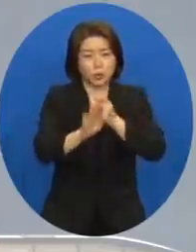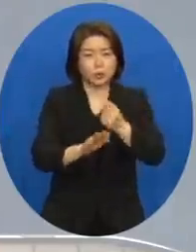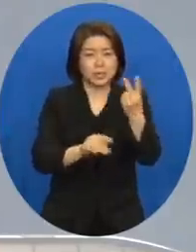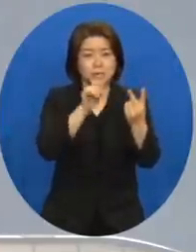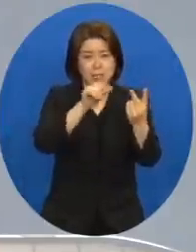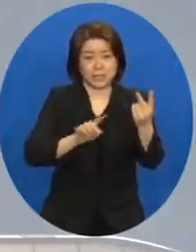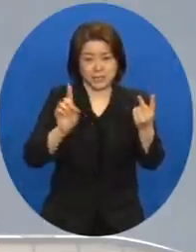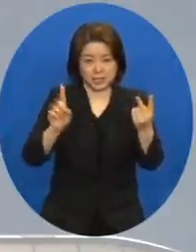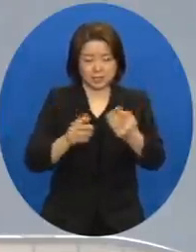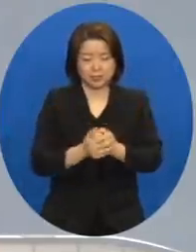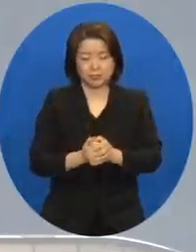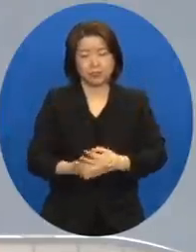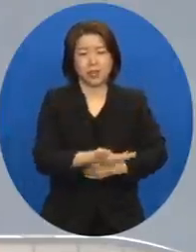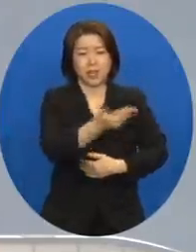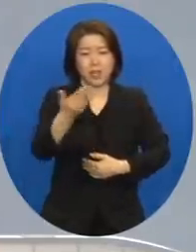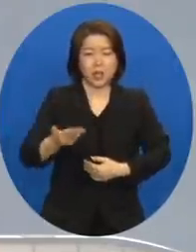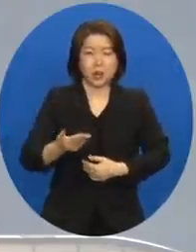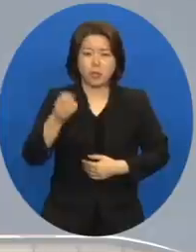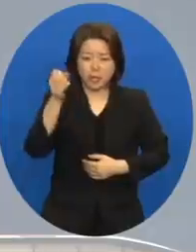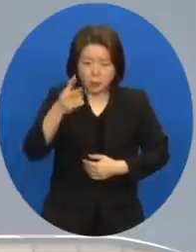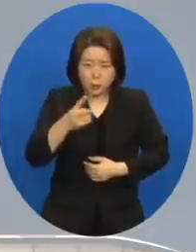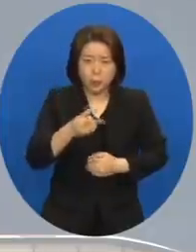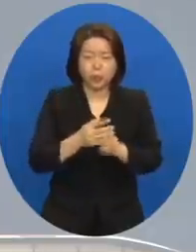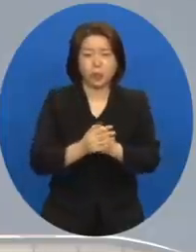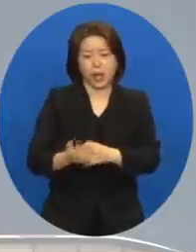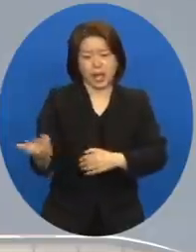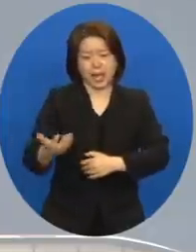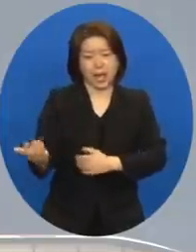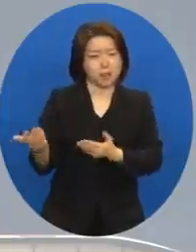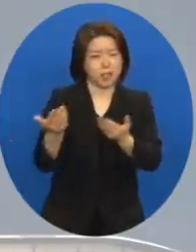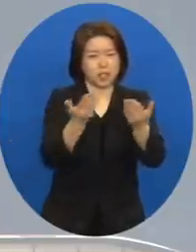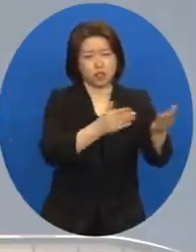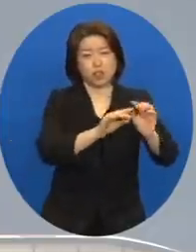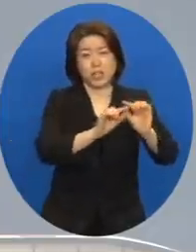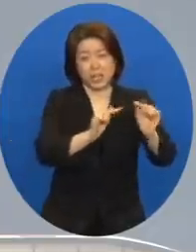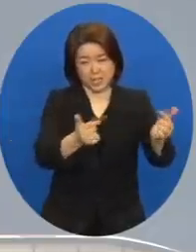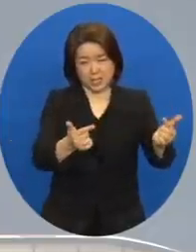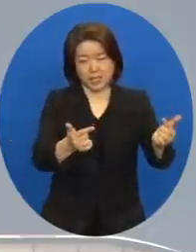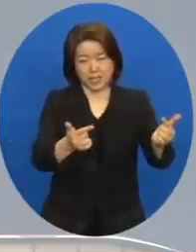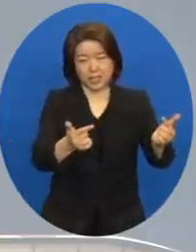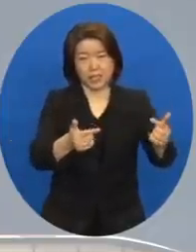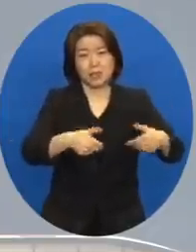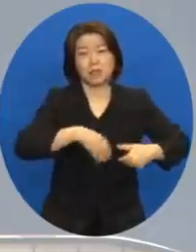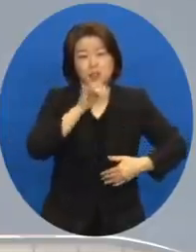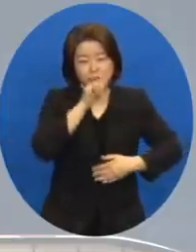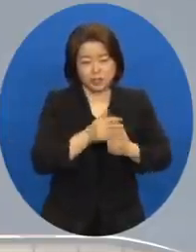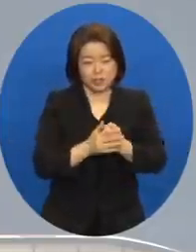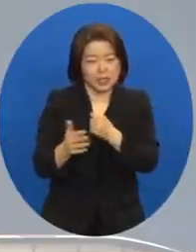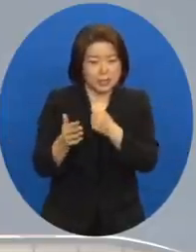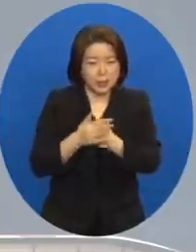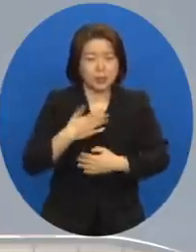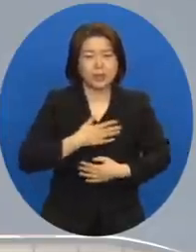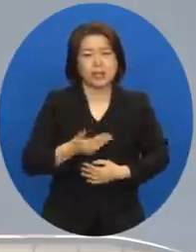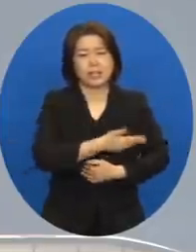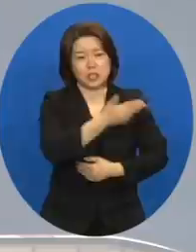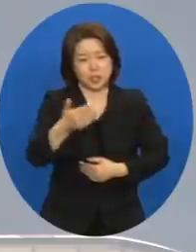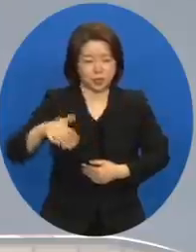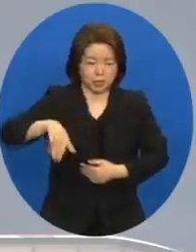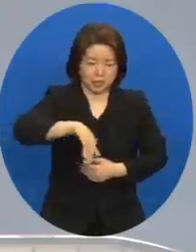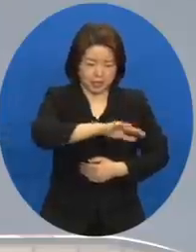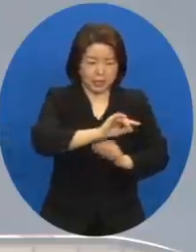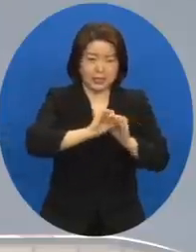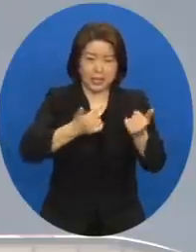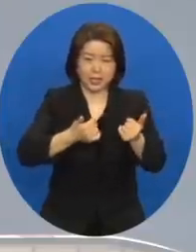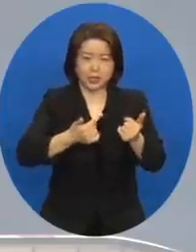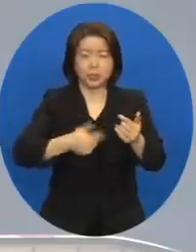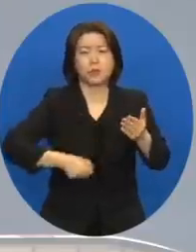말합니다 여러분에게 또 다시 아픔을 주지 않아야 하겠기에 나는 여러분에게 로 가지